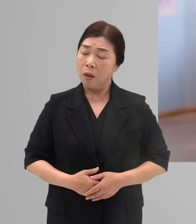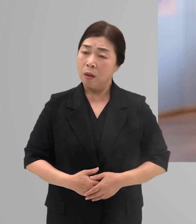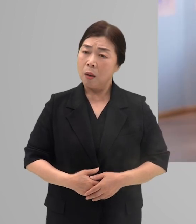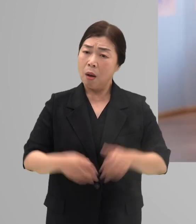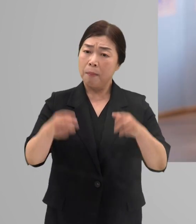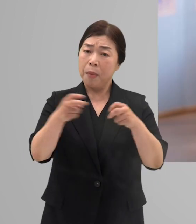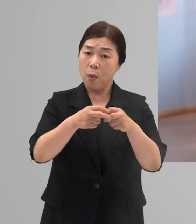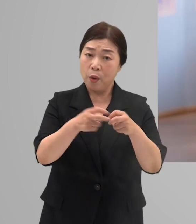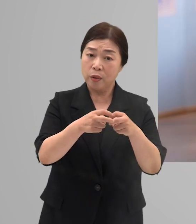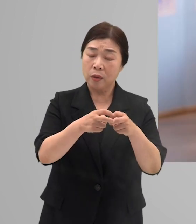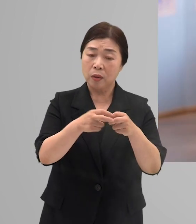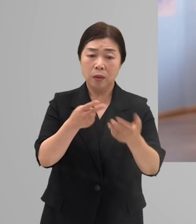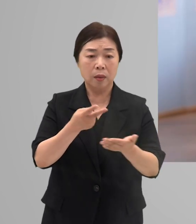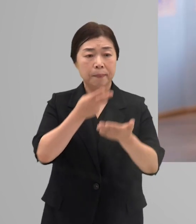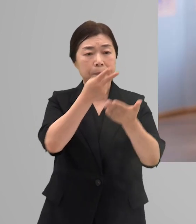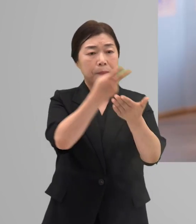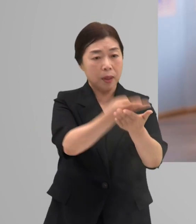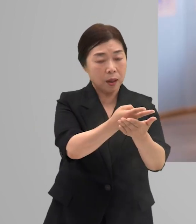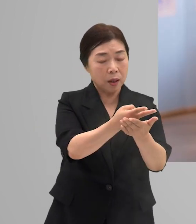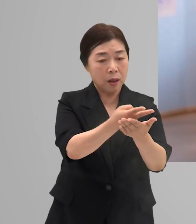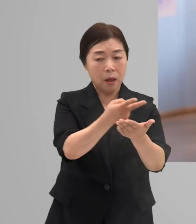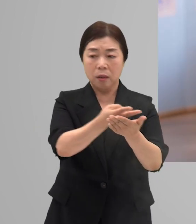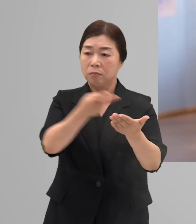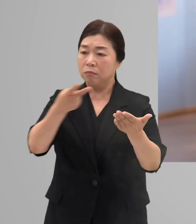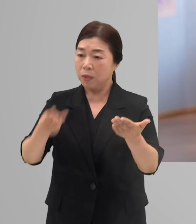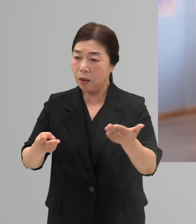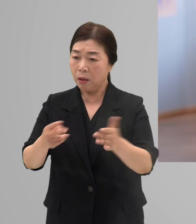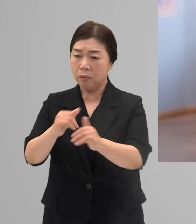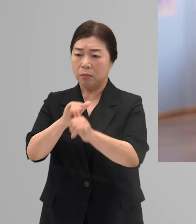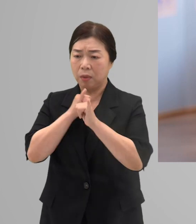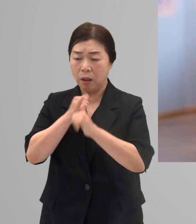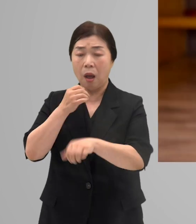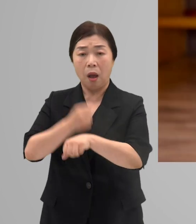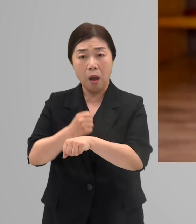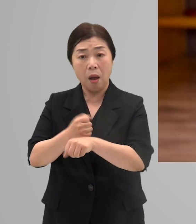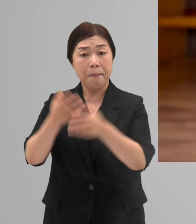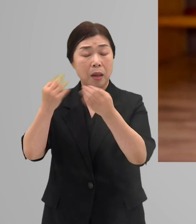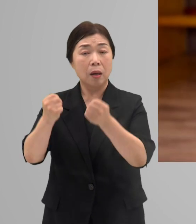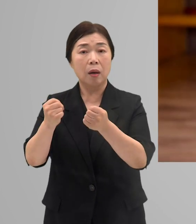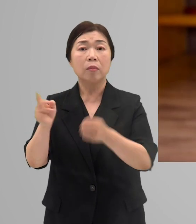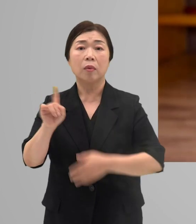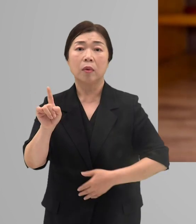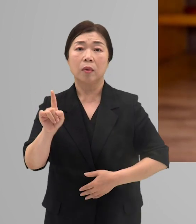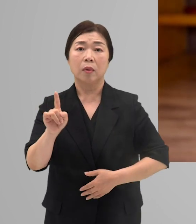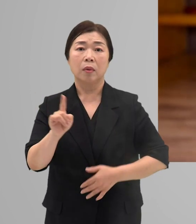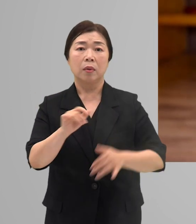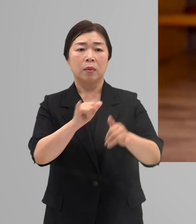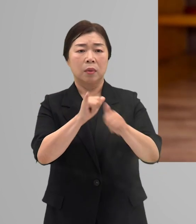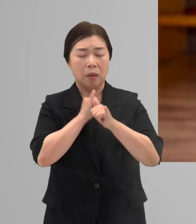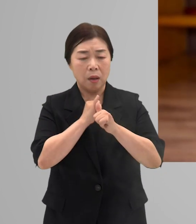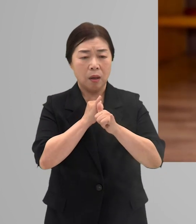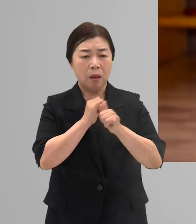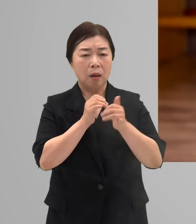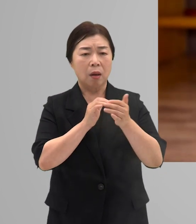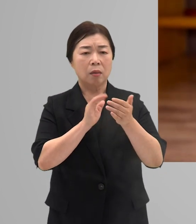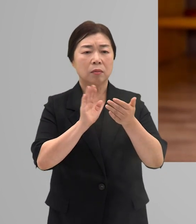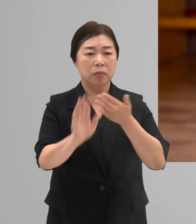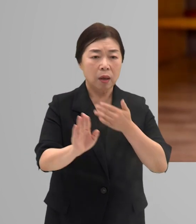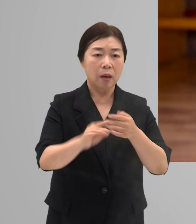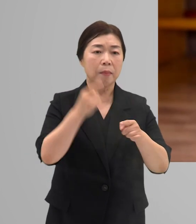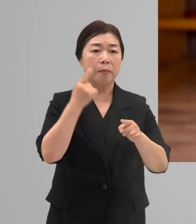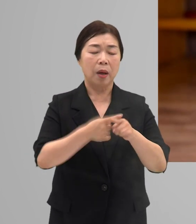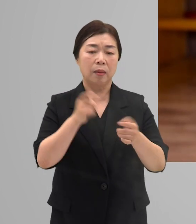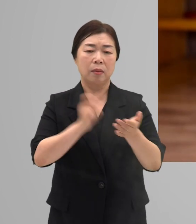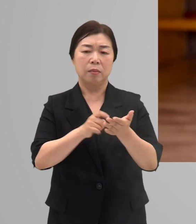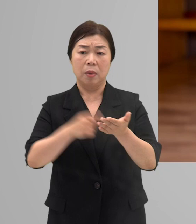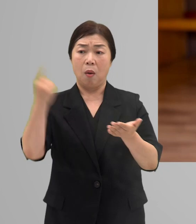아니 병원에 입원을 했다가 퇴원을 해서 자살 시도를 하는 분들이 많으세요? 이제 자살을 시도하신 이후에 그냥 응급실로 바로